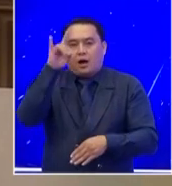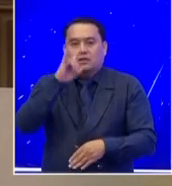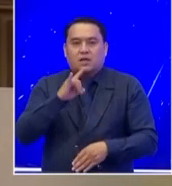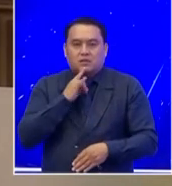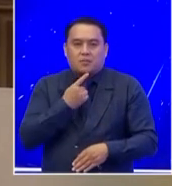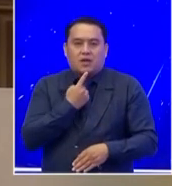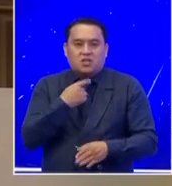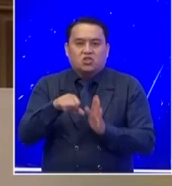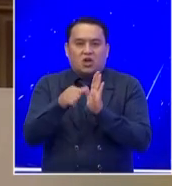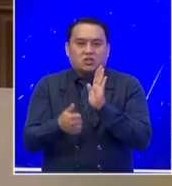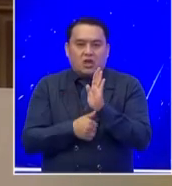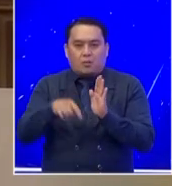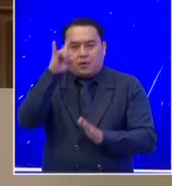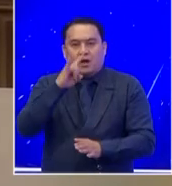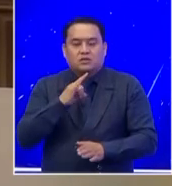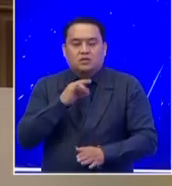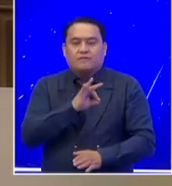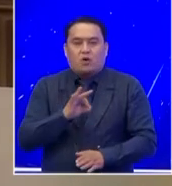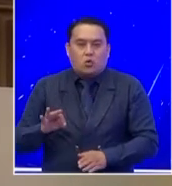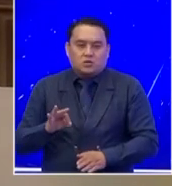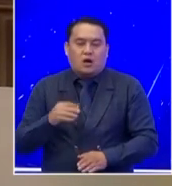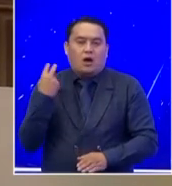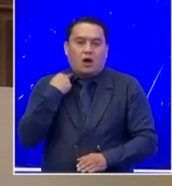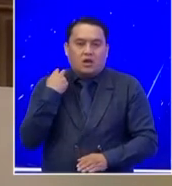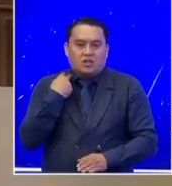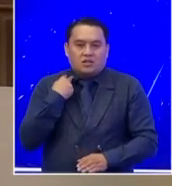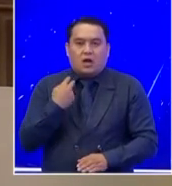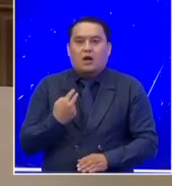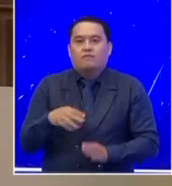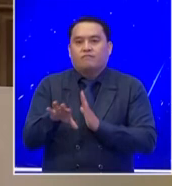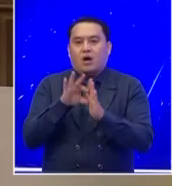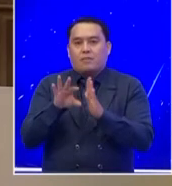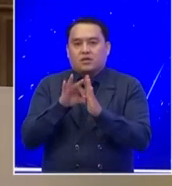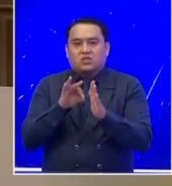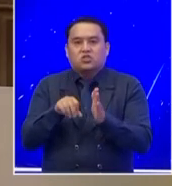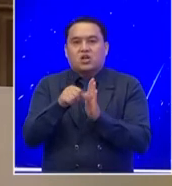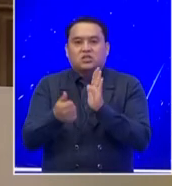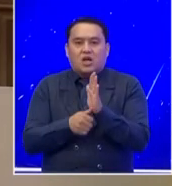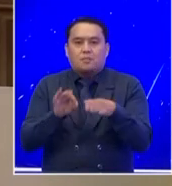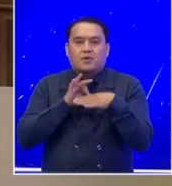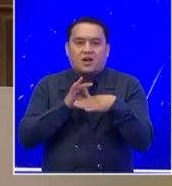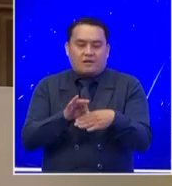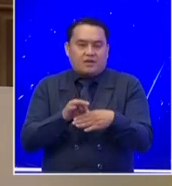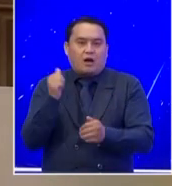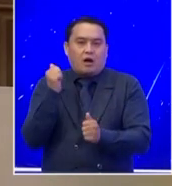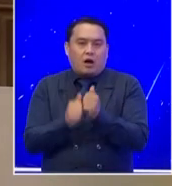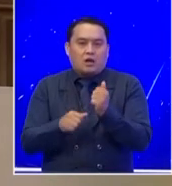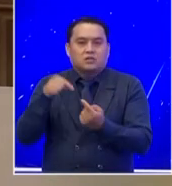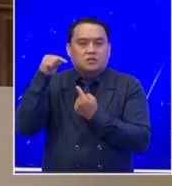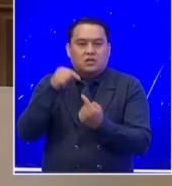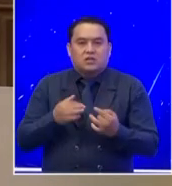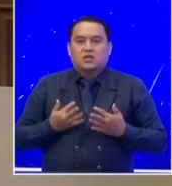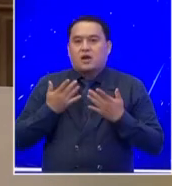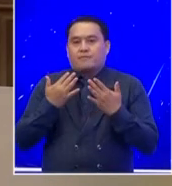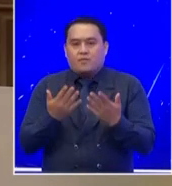языке, 16% на русском и 5 учеников на английском. В области определены 16 пунктов проведения ЕНТ. Каждый соответствует